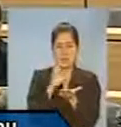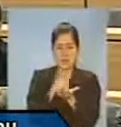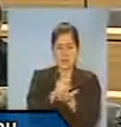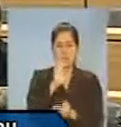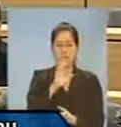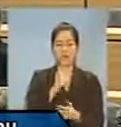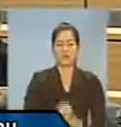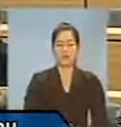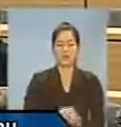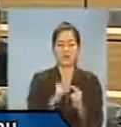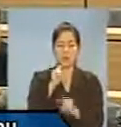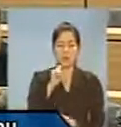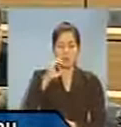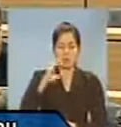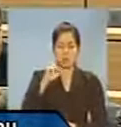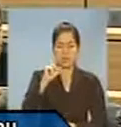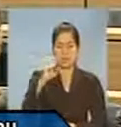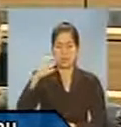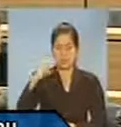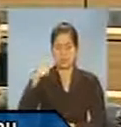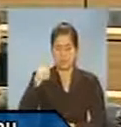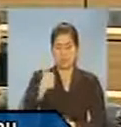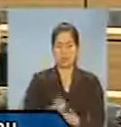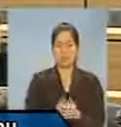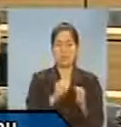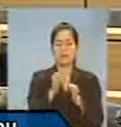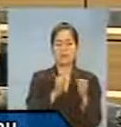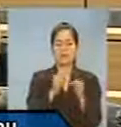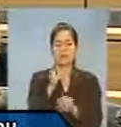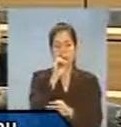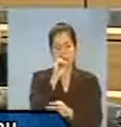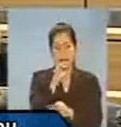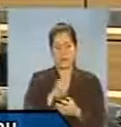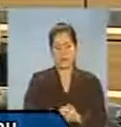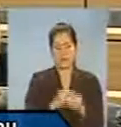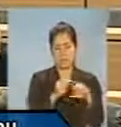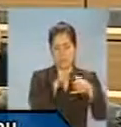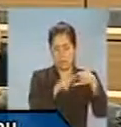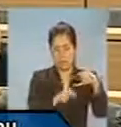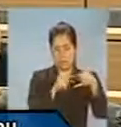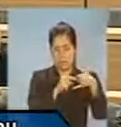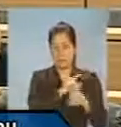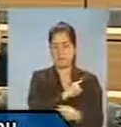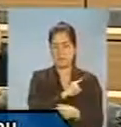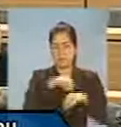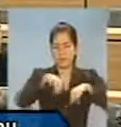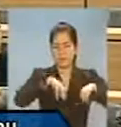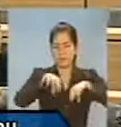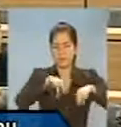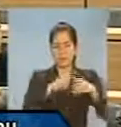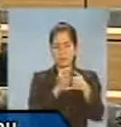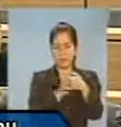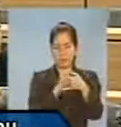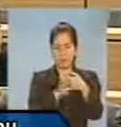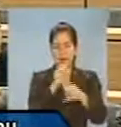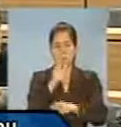Thailand Creative and Design Center นะครับโดยผู้ที่จัดงานนี้ก็ให้สัมภาษณ์กับมติชนออน